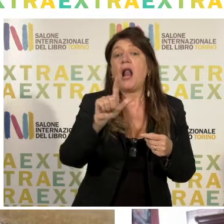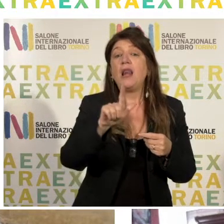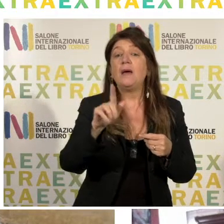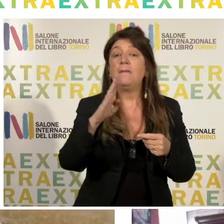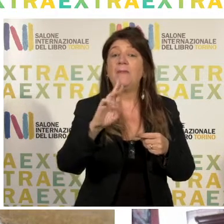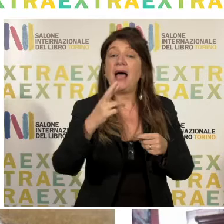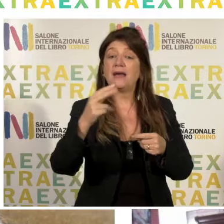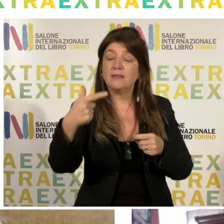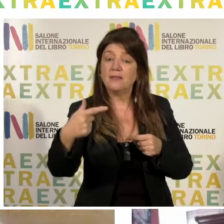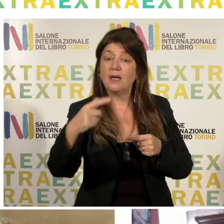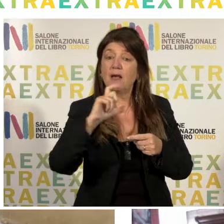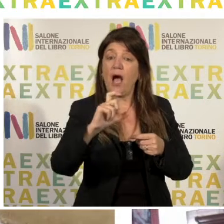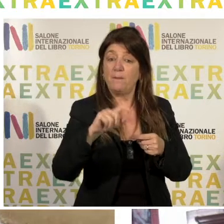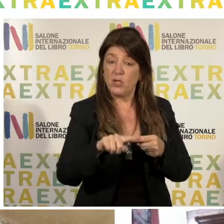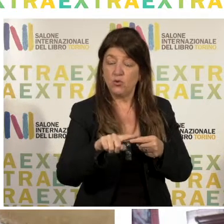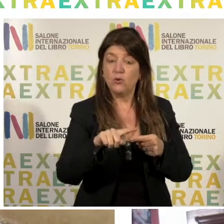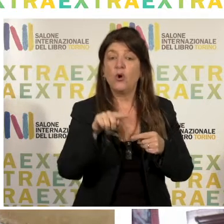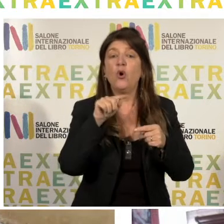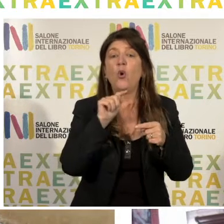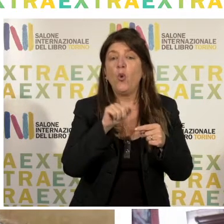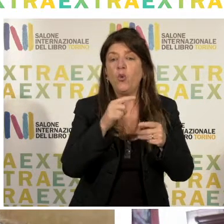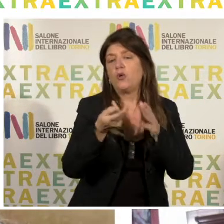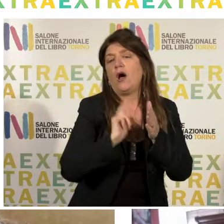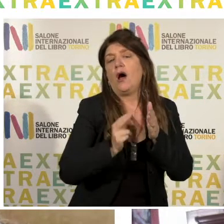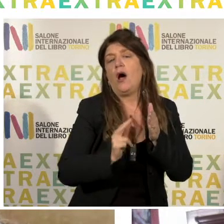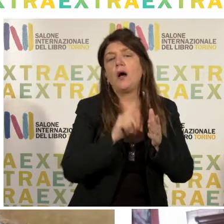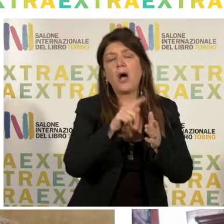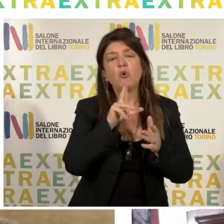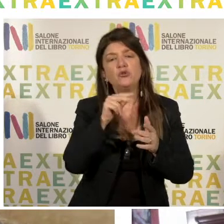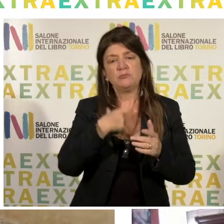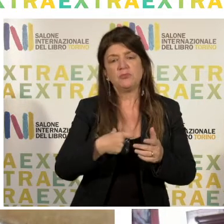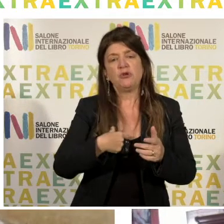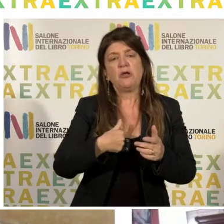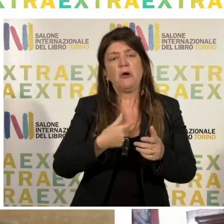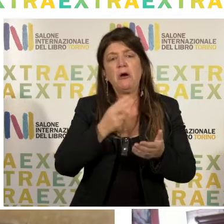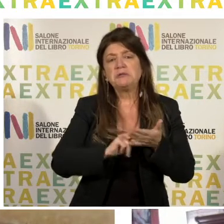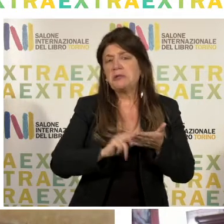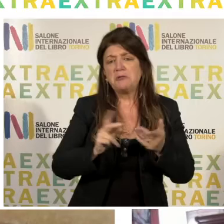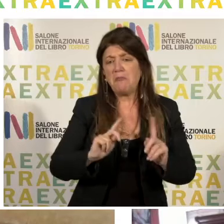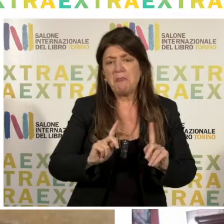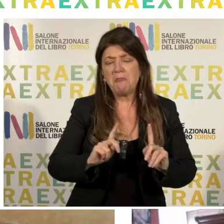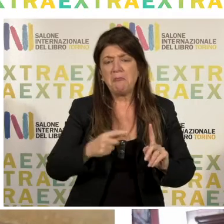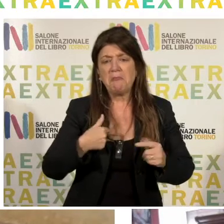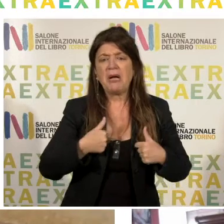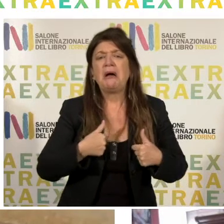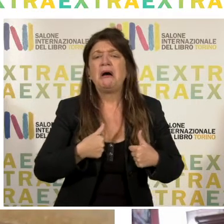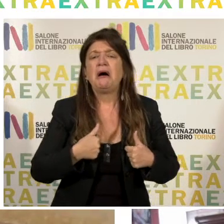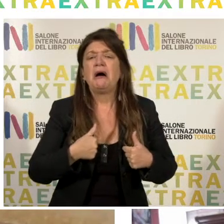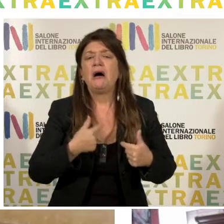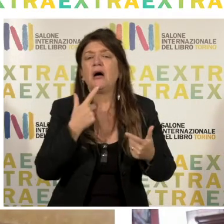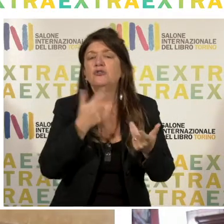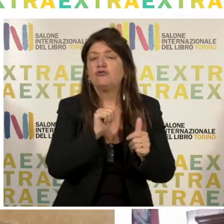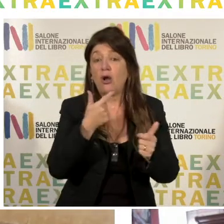sarebbe definito uno scrittore. O almeno non solo uno scrittore, perché per Albert Camus il